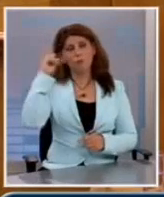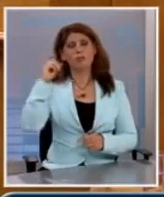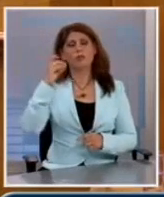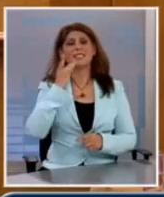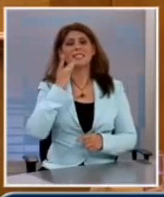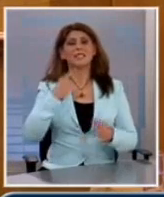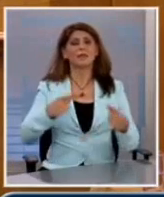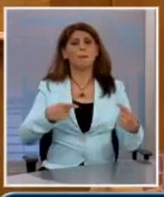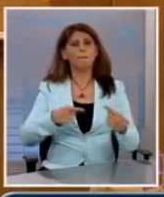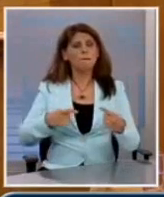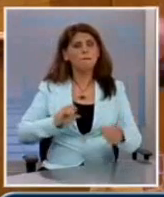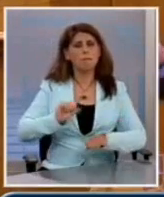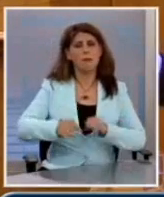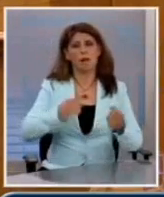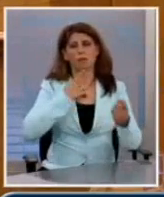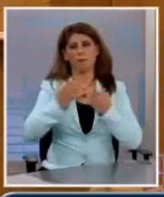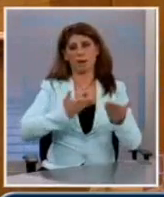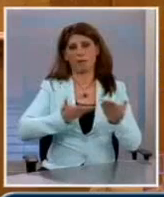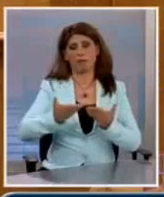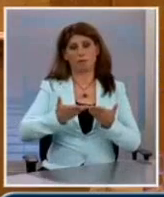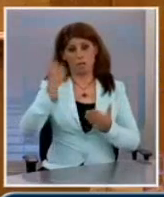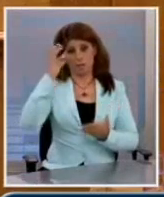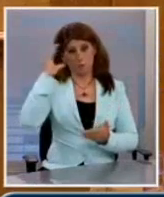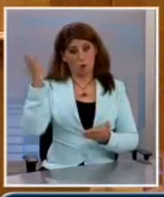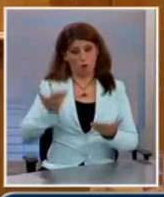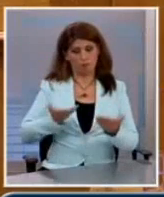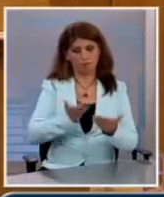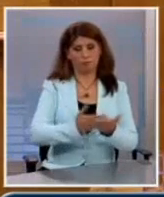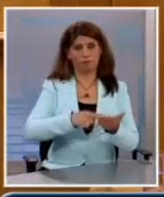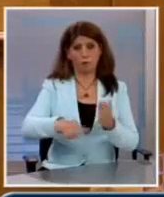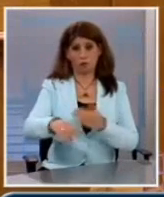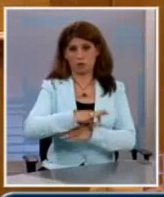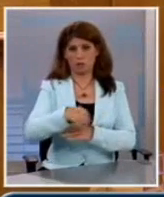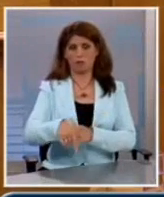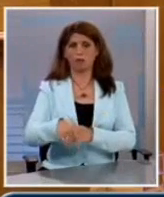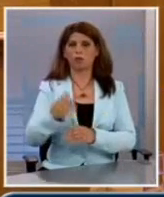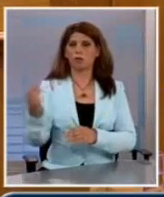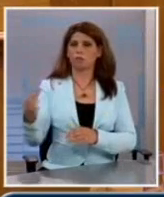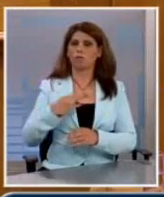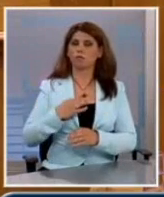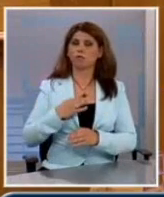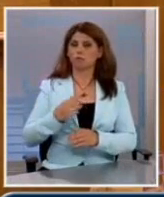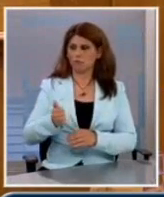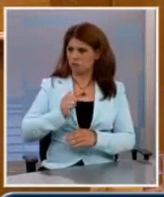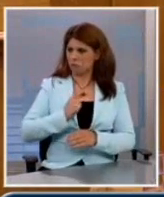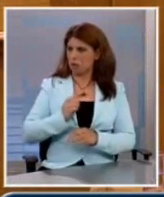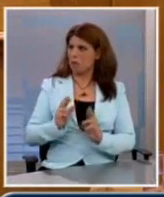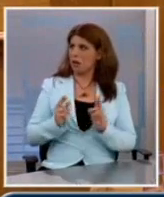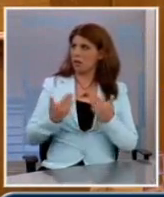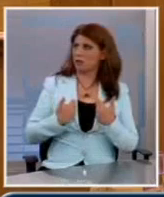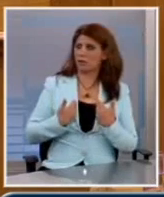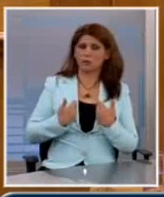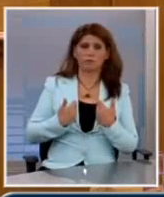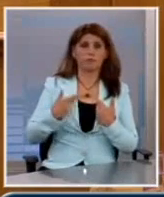και διαπραγμάτευση. Σας θυμίζω ότι όταν κατατέθηκε αυτό το νομοσχέδιο μιλήσατε για μονομερή ενέργεια,